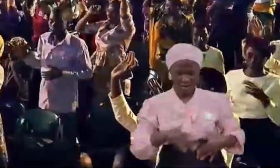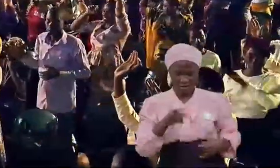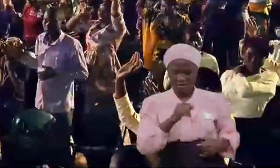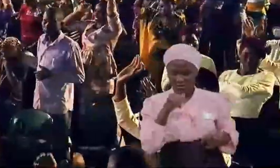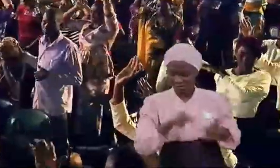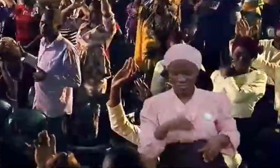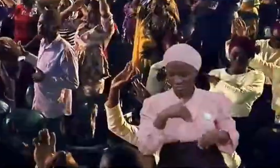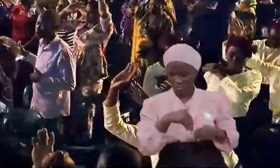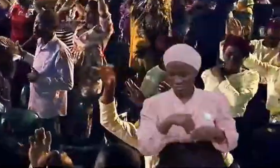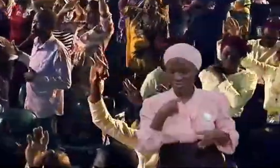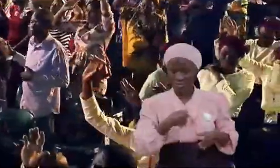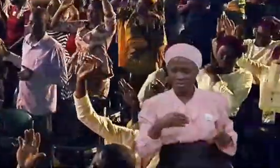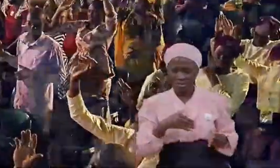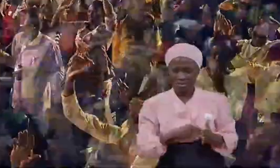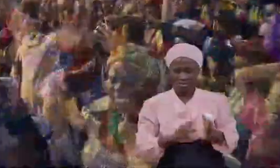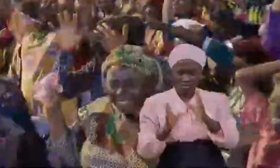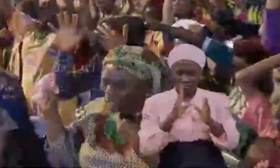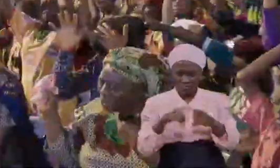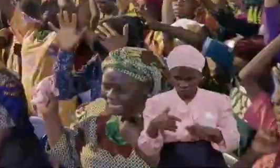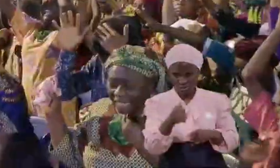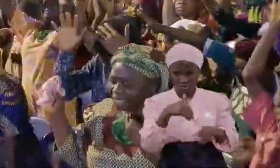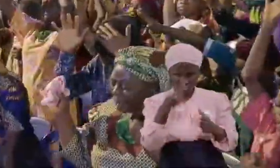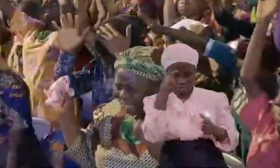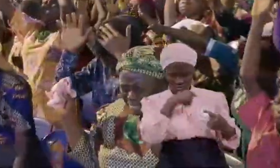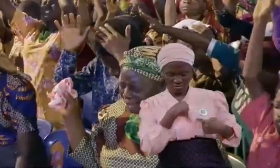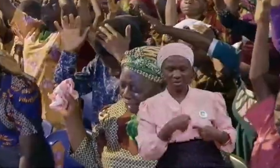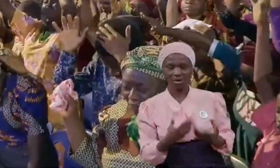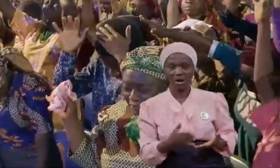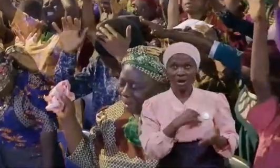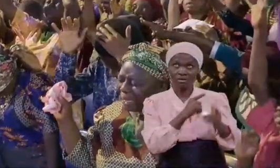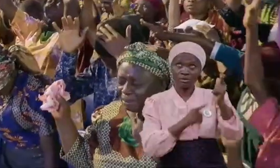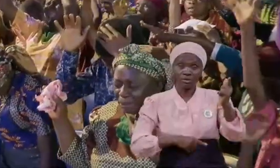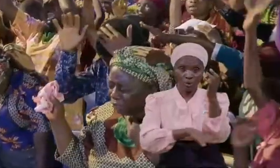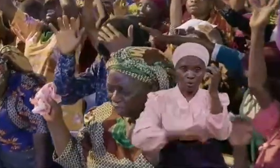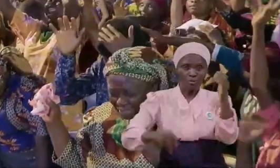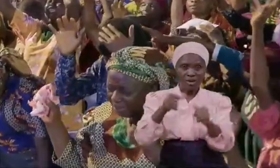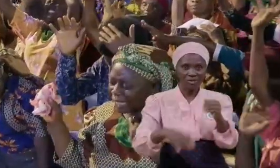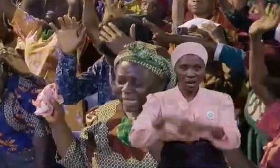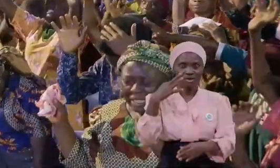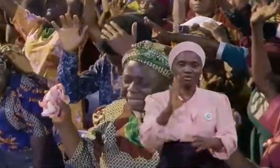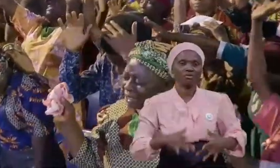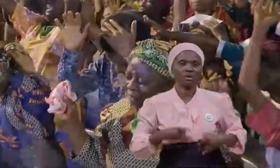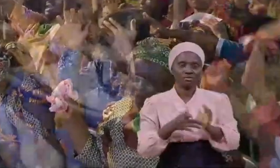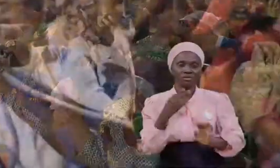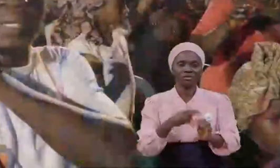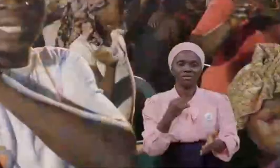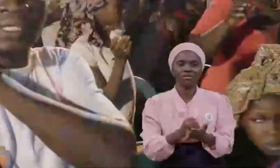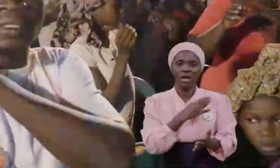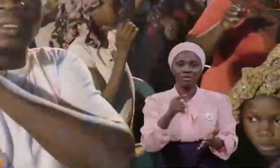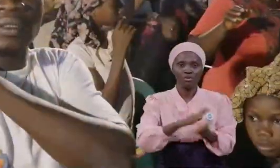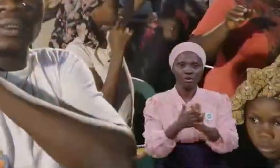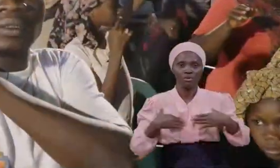va déraciner tout chose de ta vie. Tu es guéri. Je suis